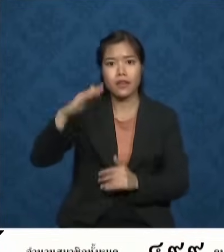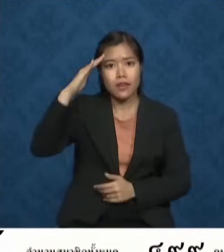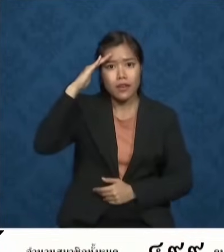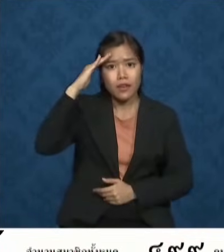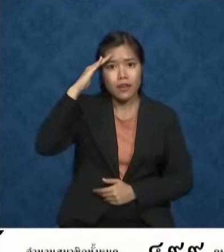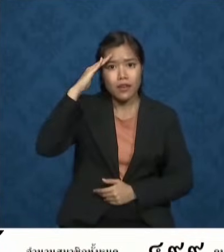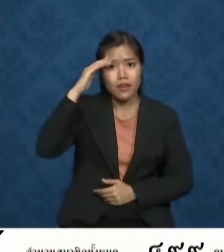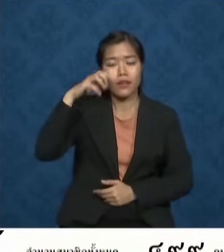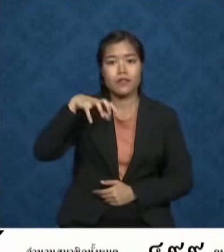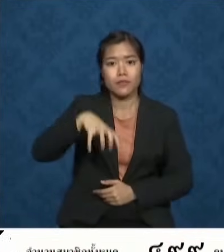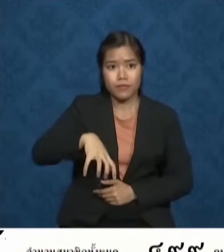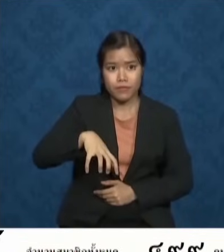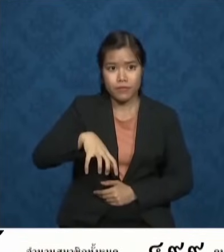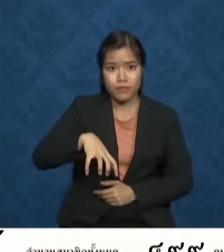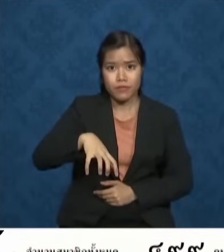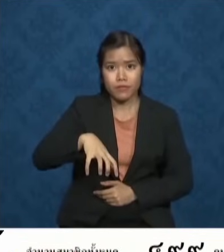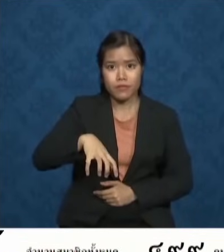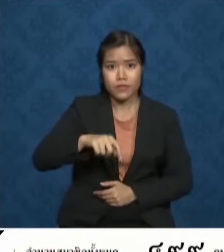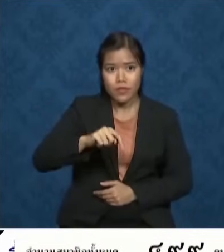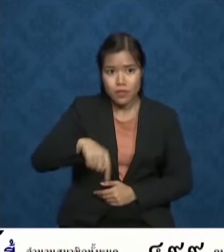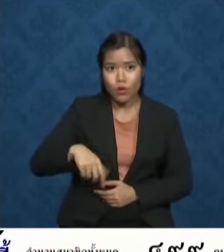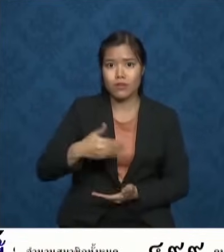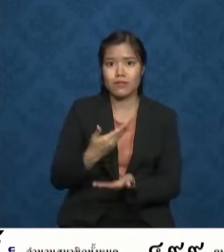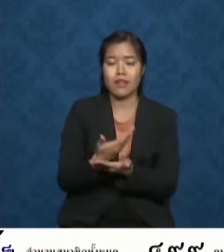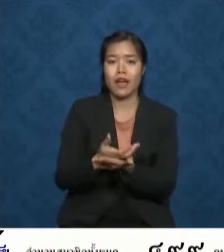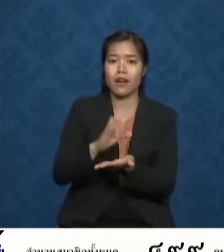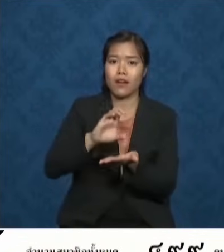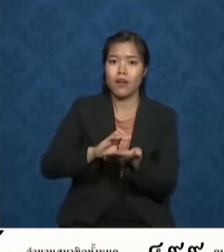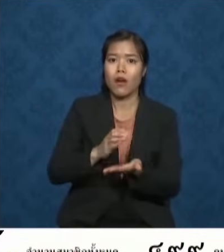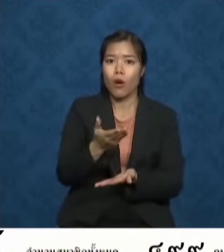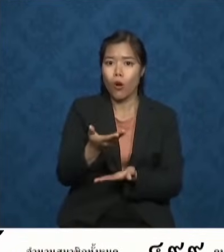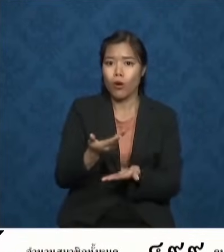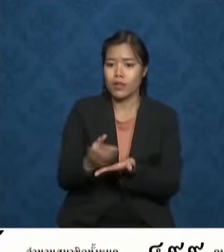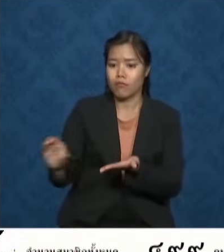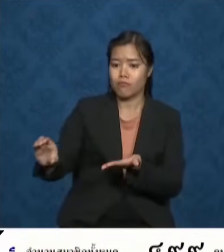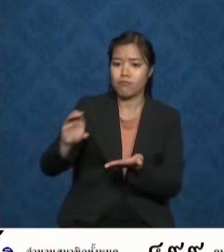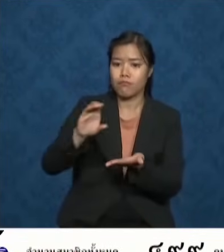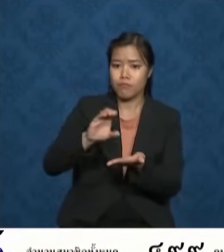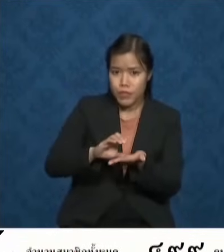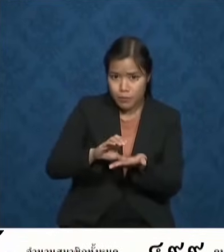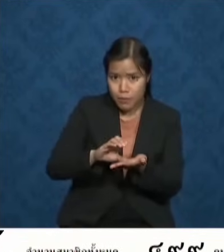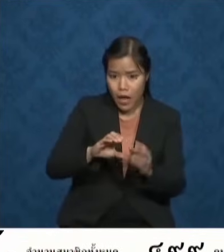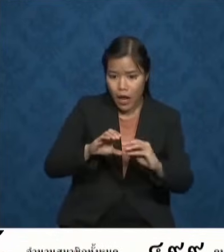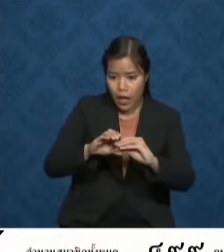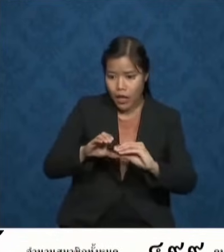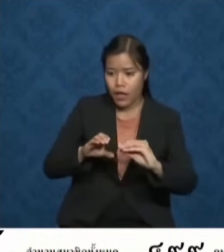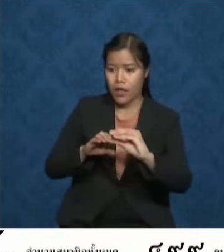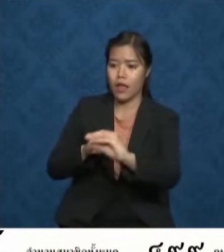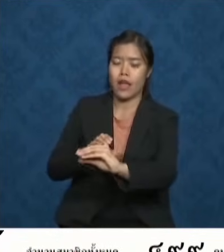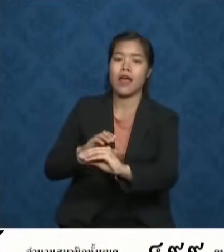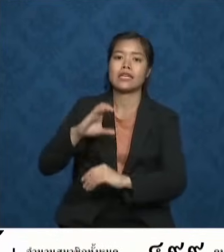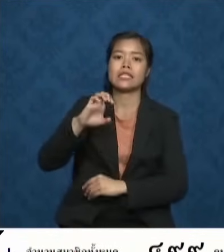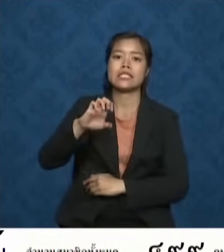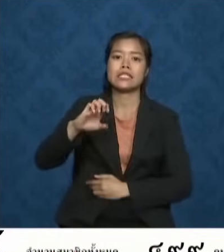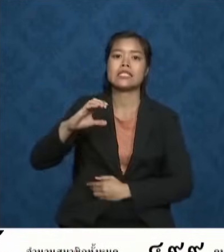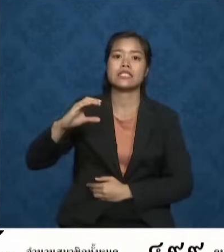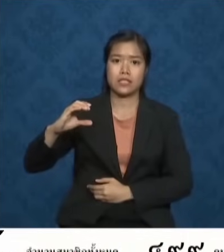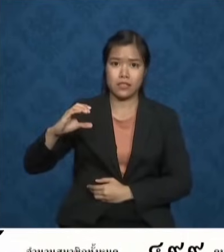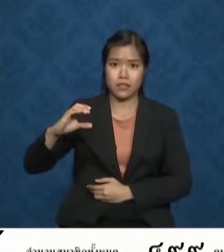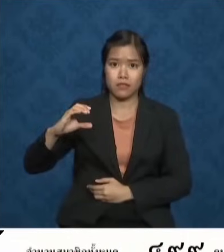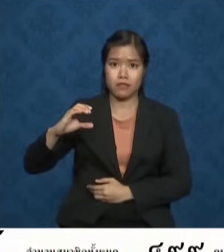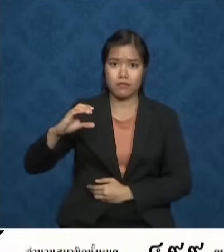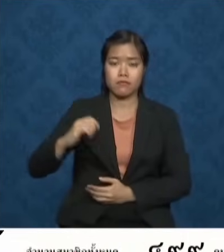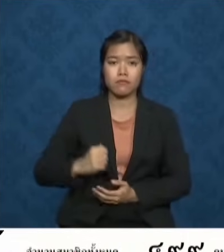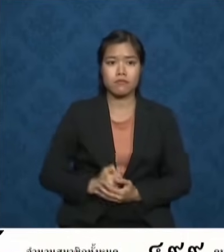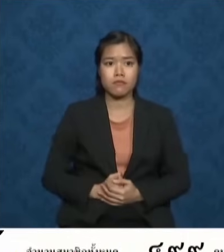ตั้งงบประมาณเป็นหน่วยงบของบมาลงให้ EC เนื้อไม่ได้กินหนังไม่ได้ลองนั่งกระดูกแขวน